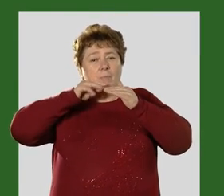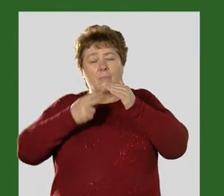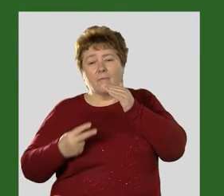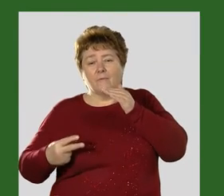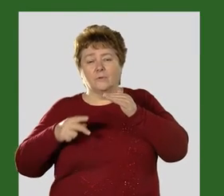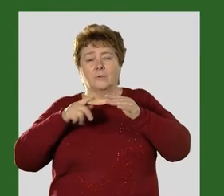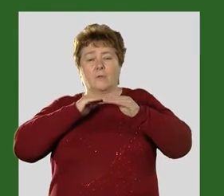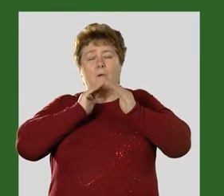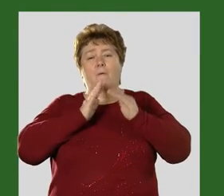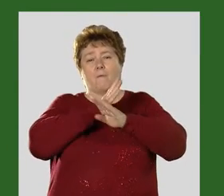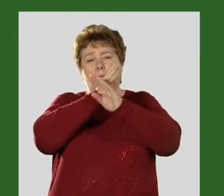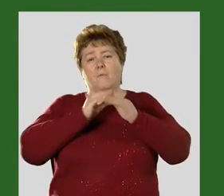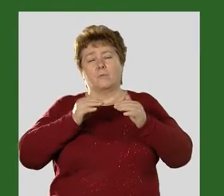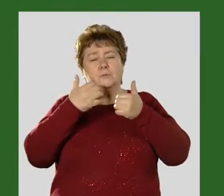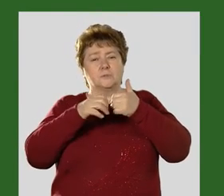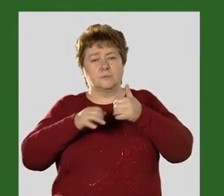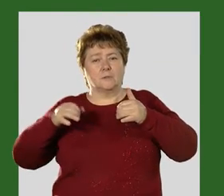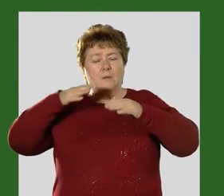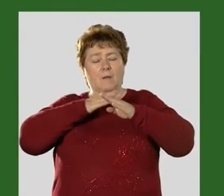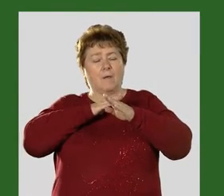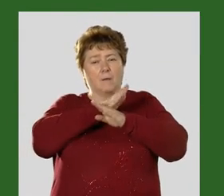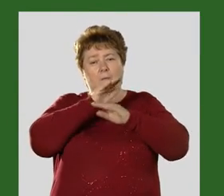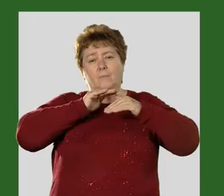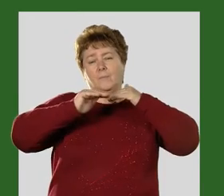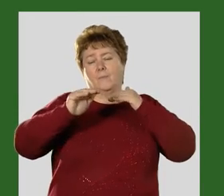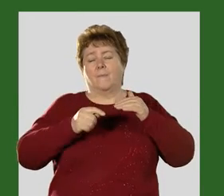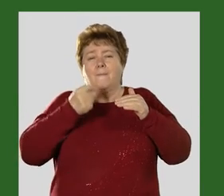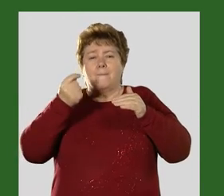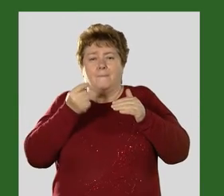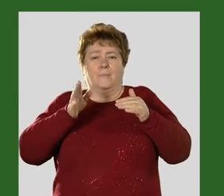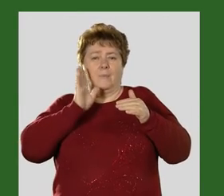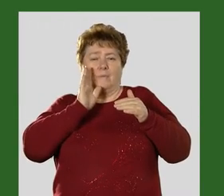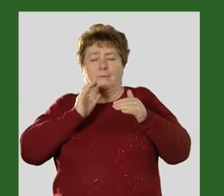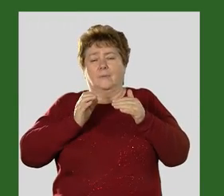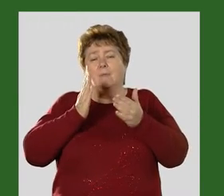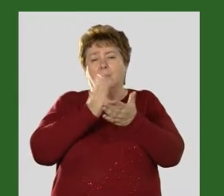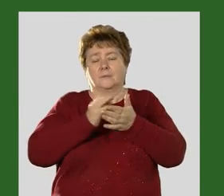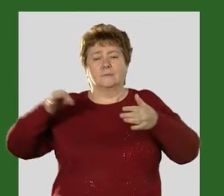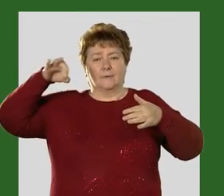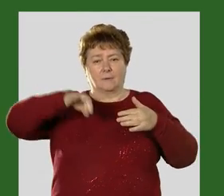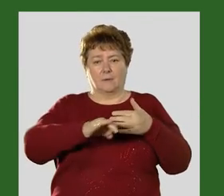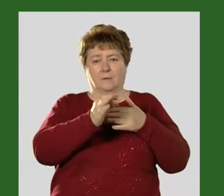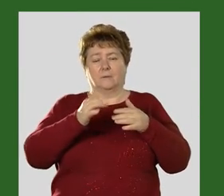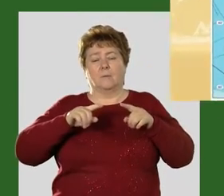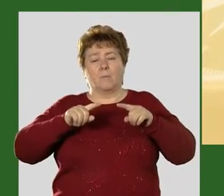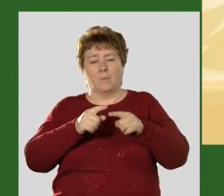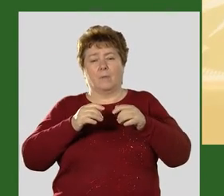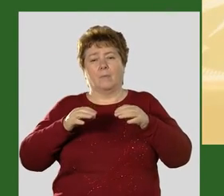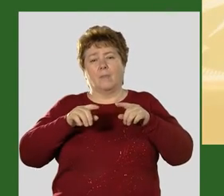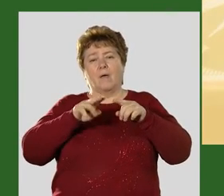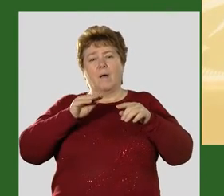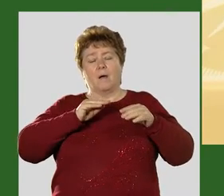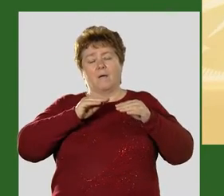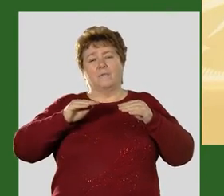и срединно-океанические хребты являются довольно мелководными участками океана. Поэтому на